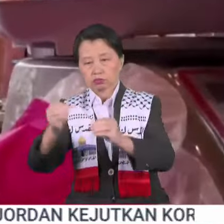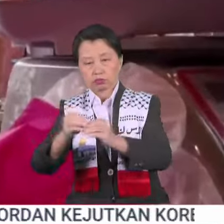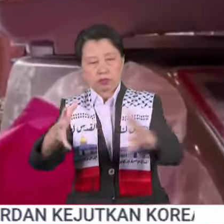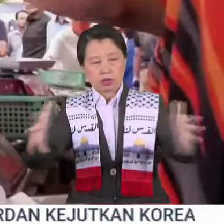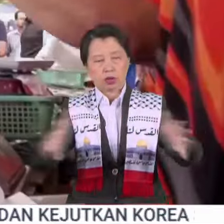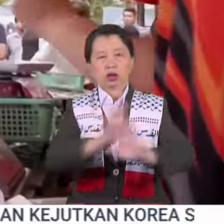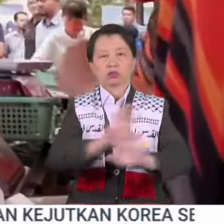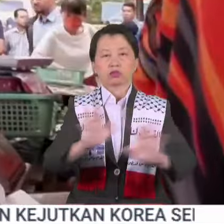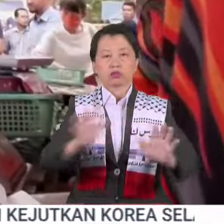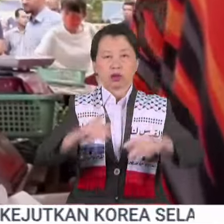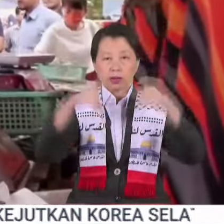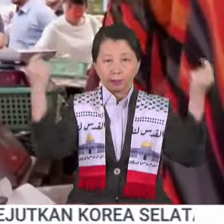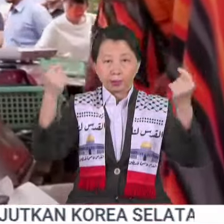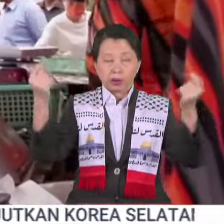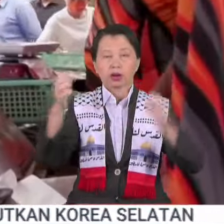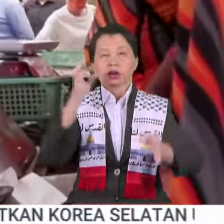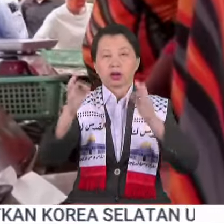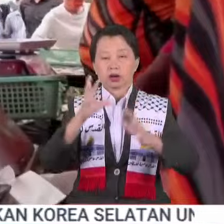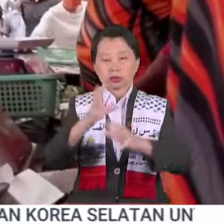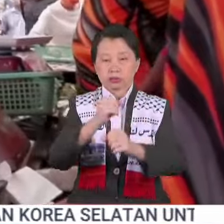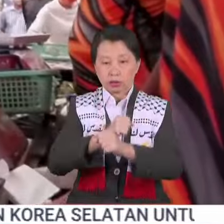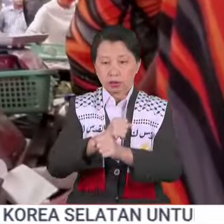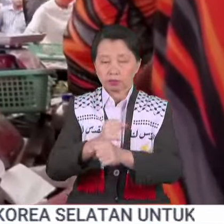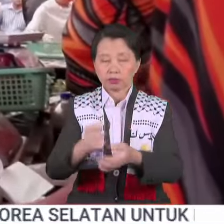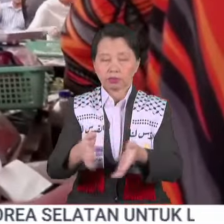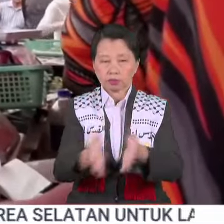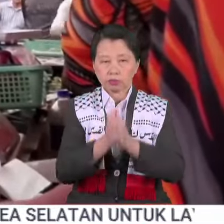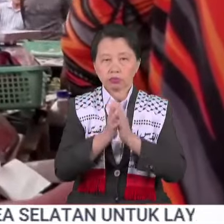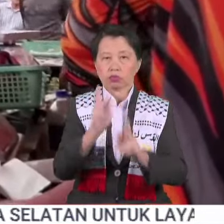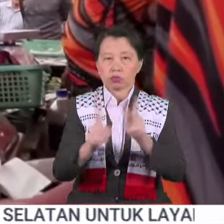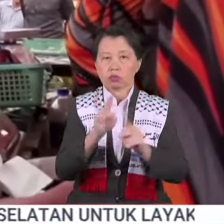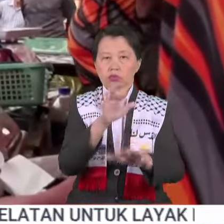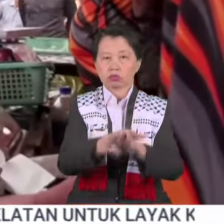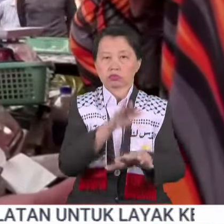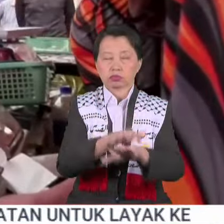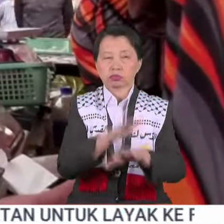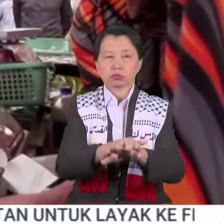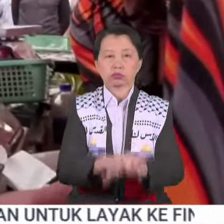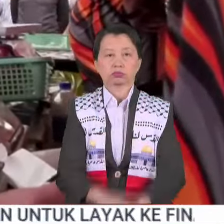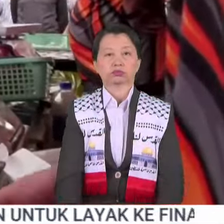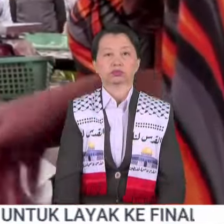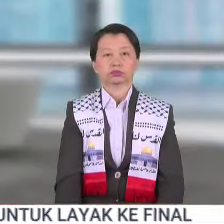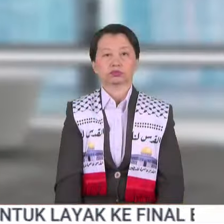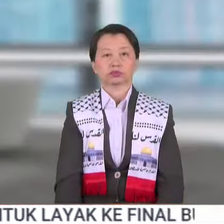bukan perayaan sekiranya mendapat permintaan tinggi.